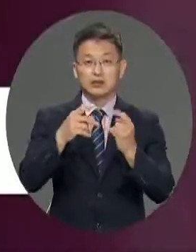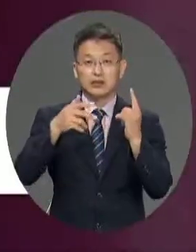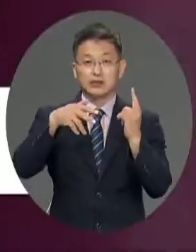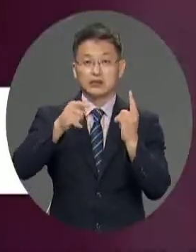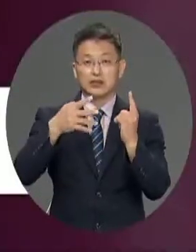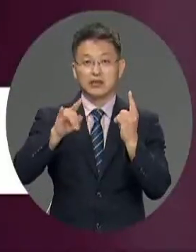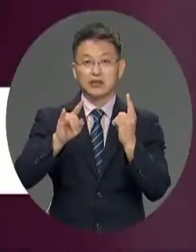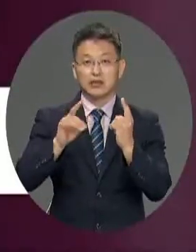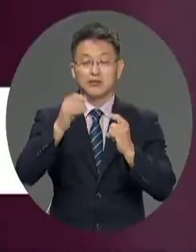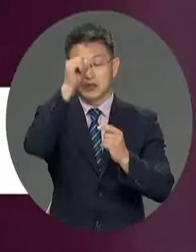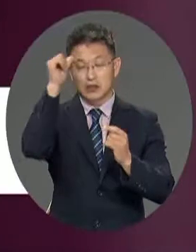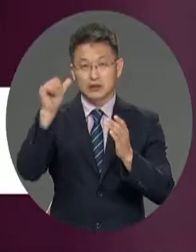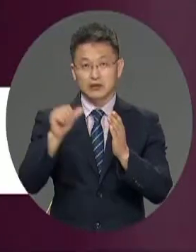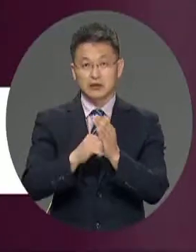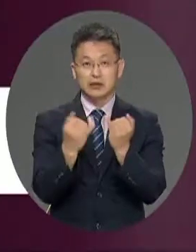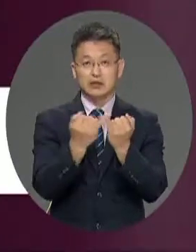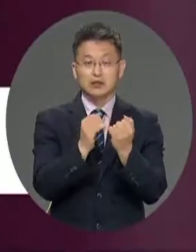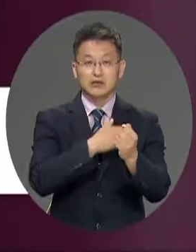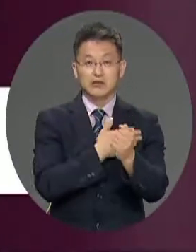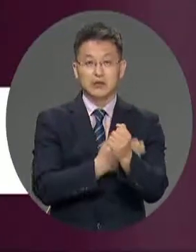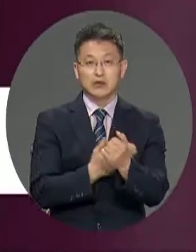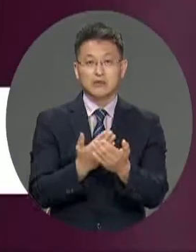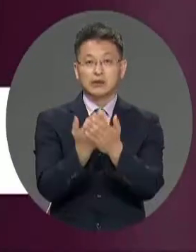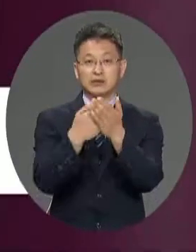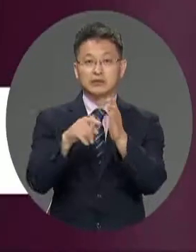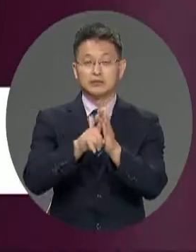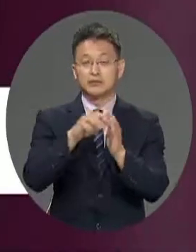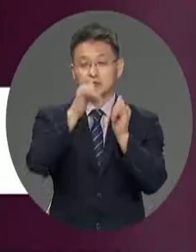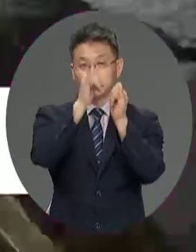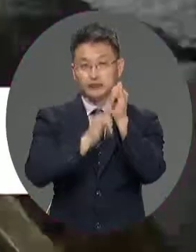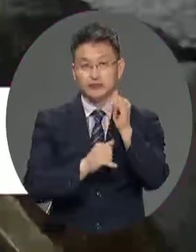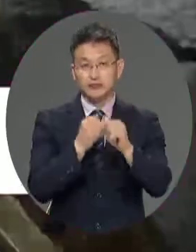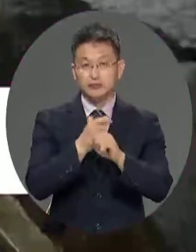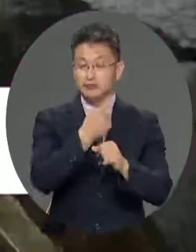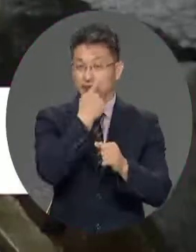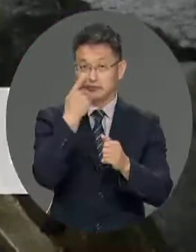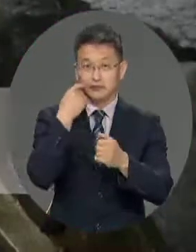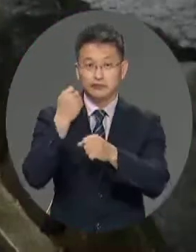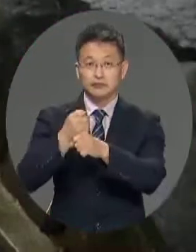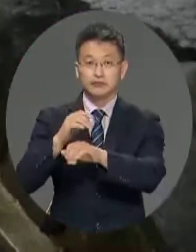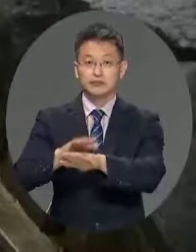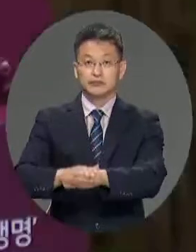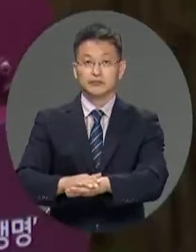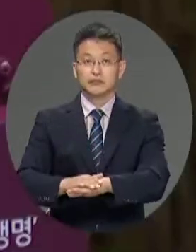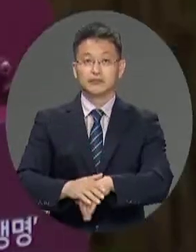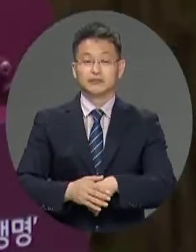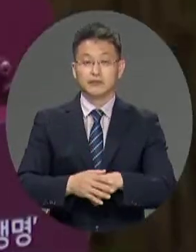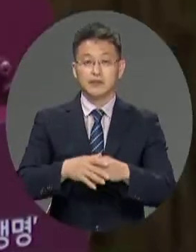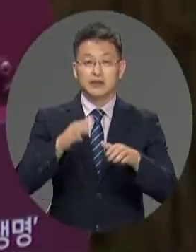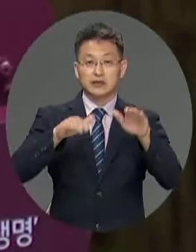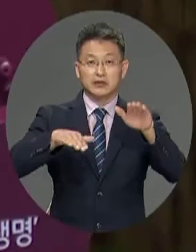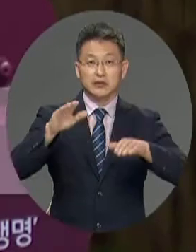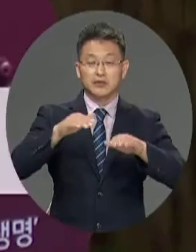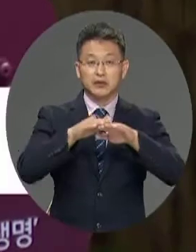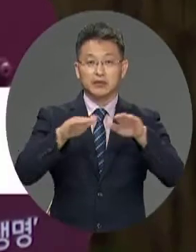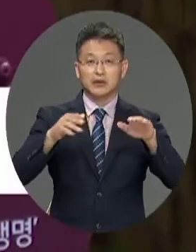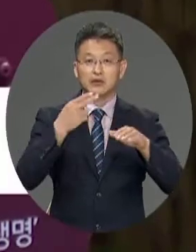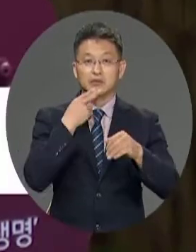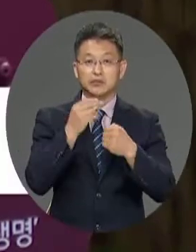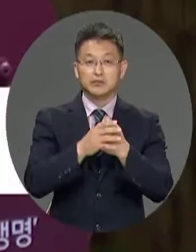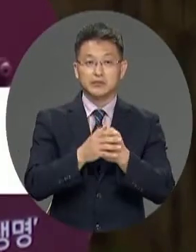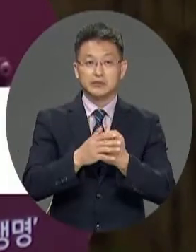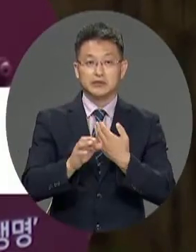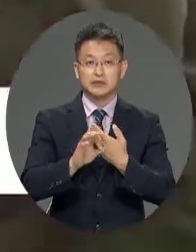평생을 여건 향상에 헌신했던 그의 업적이 고스란히 새겨 있습니다 차별과 편견 없이 서로